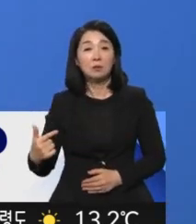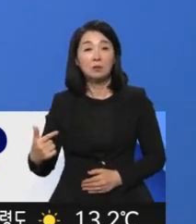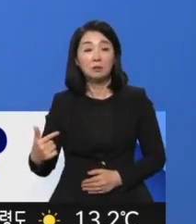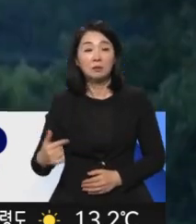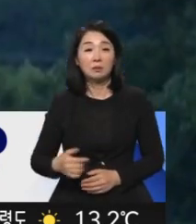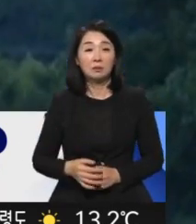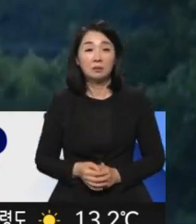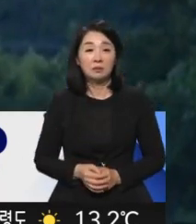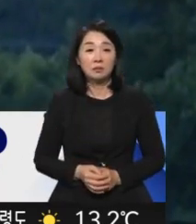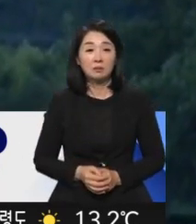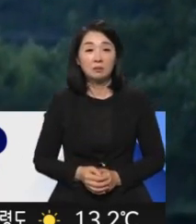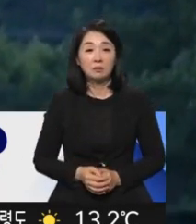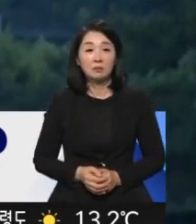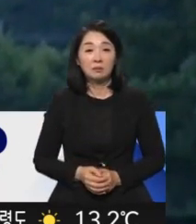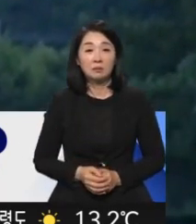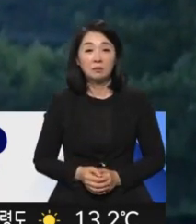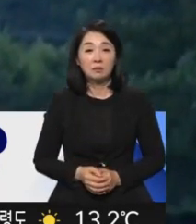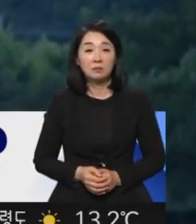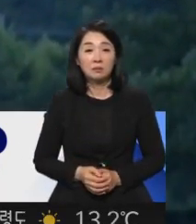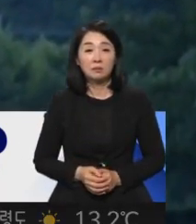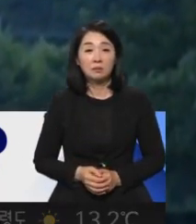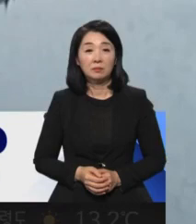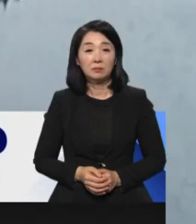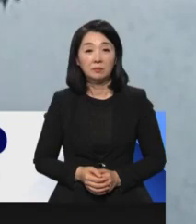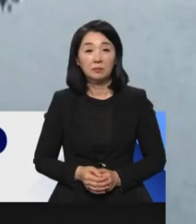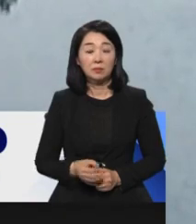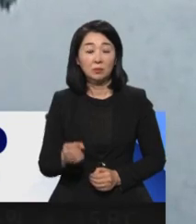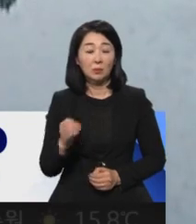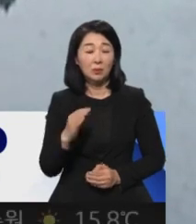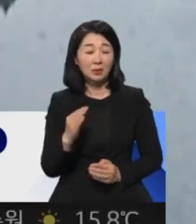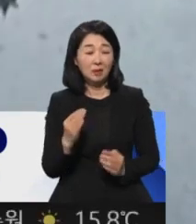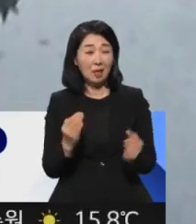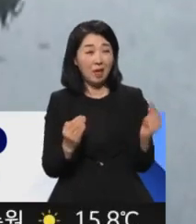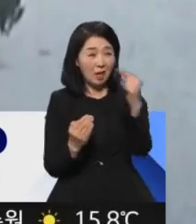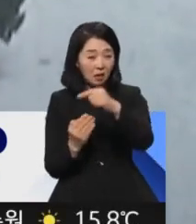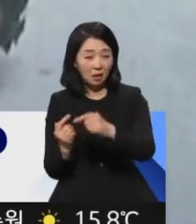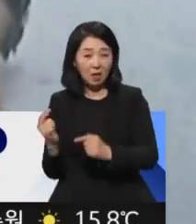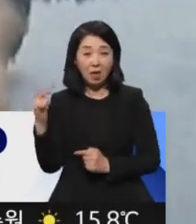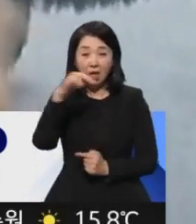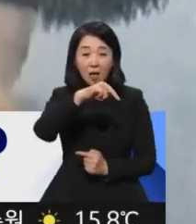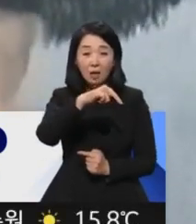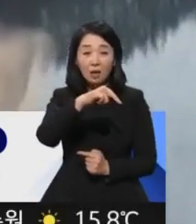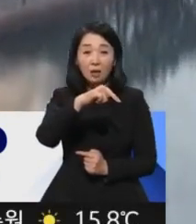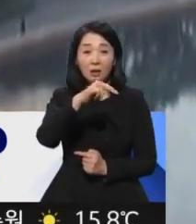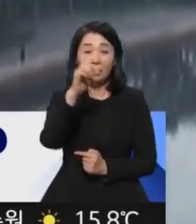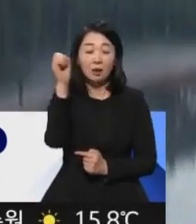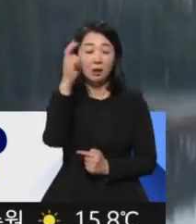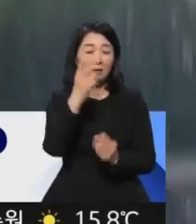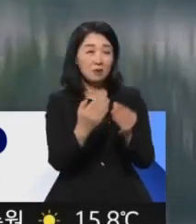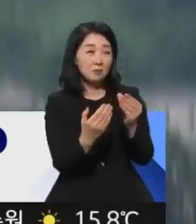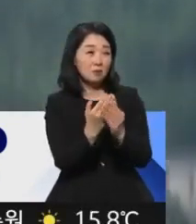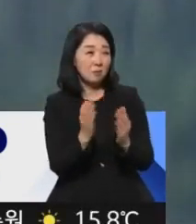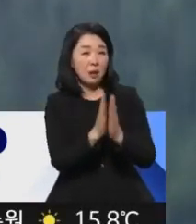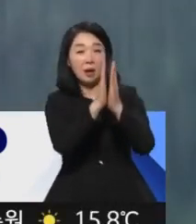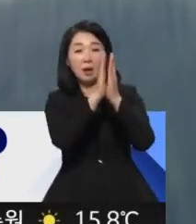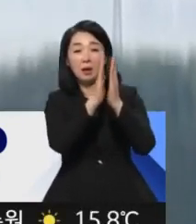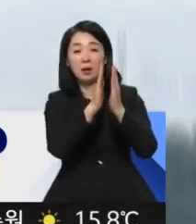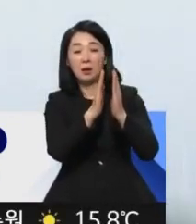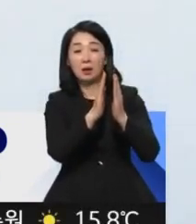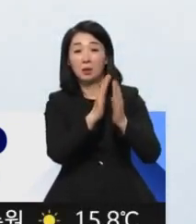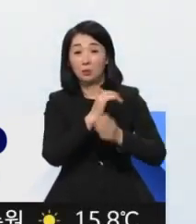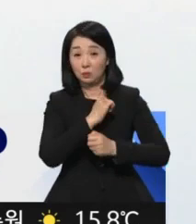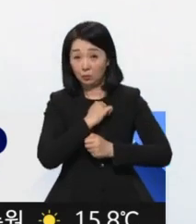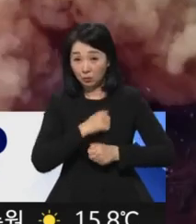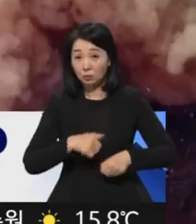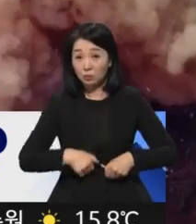또 그런 상호 간의 이런 그 맞대응이 우발적 돌발적 사태를 또 유발시킬 수도 있다 이런